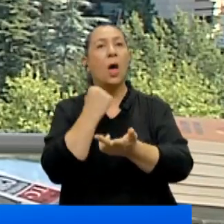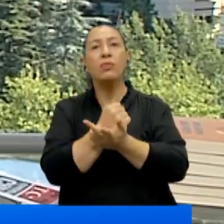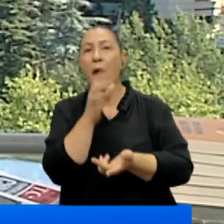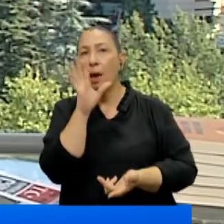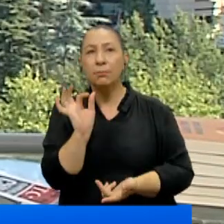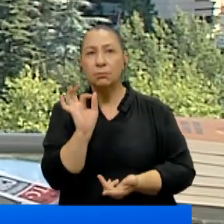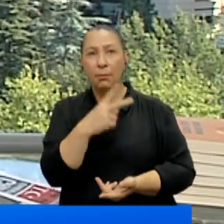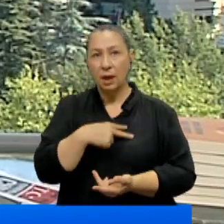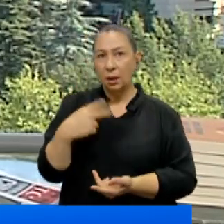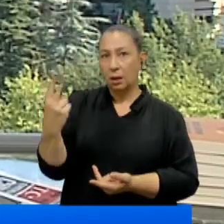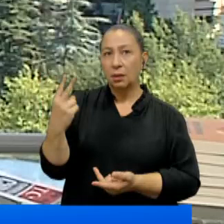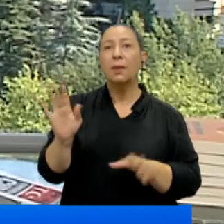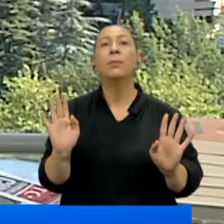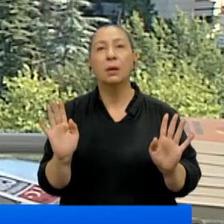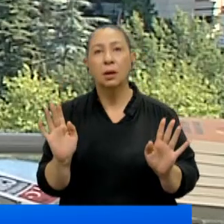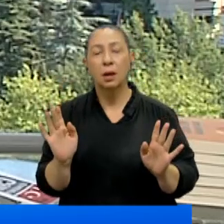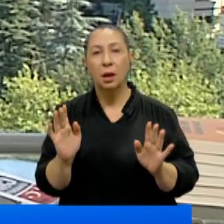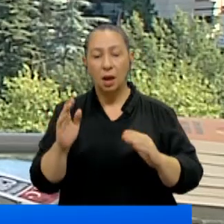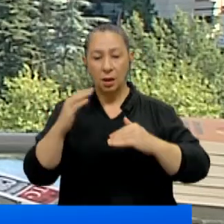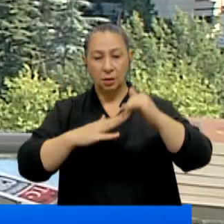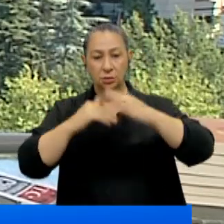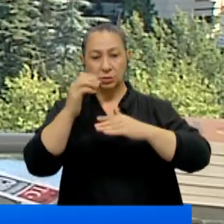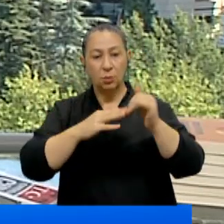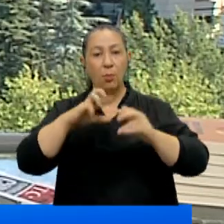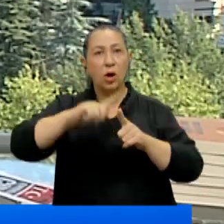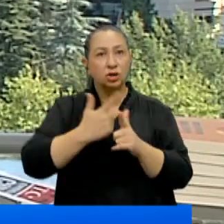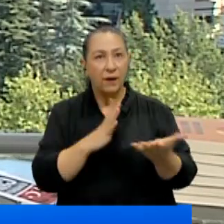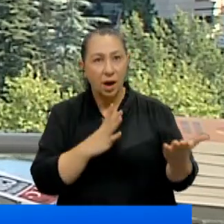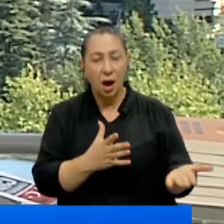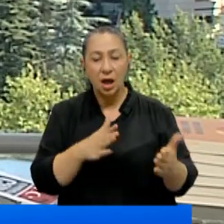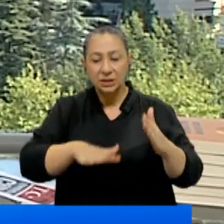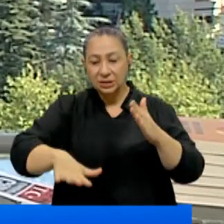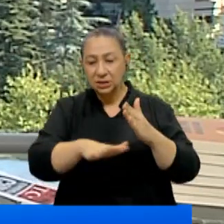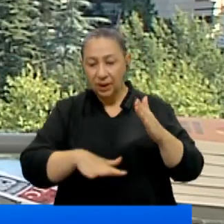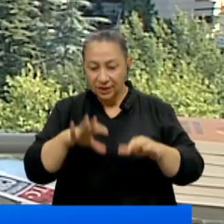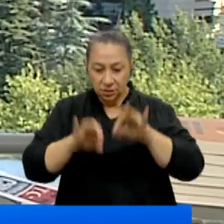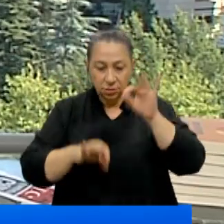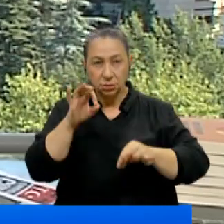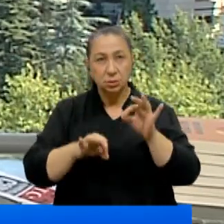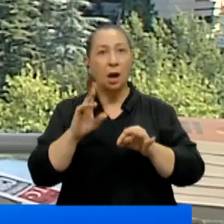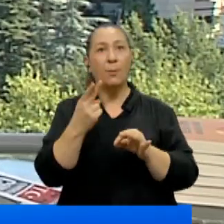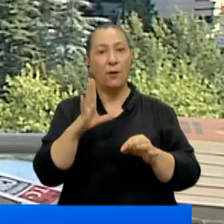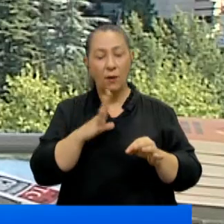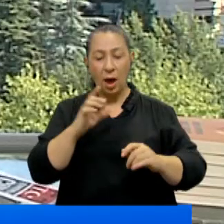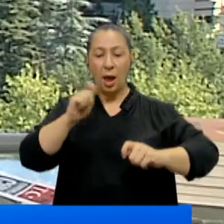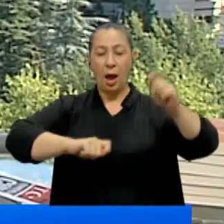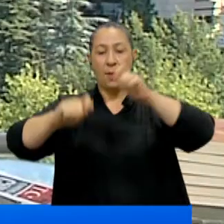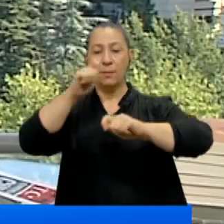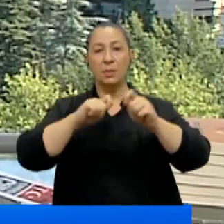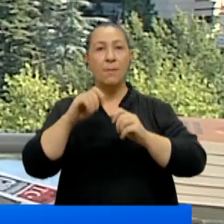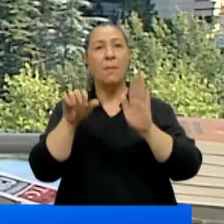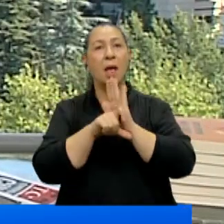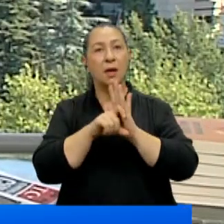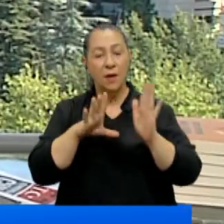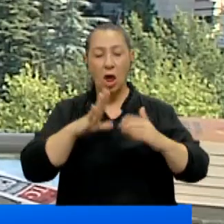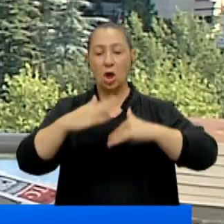alınıyor? Belediyelerden alınmıyor mu? Betonarme statik projesi var, zemin etüt raporu var, yapı denetim belgesi var,